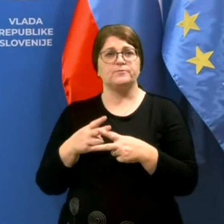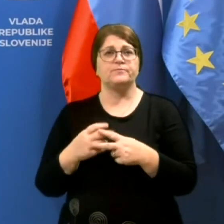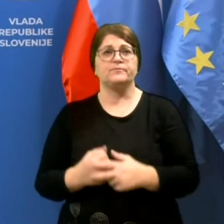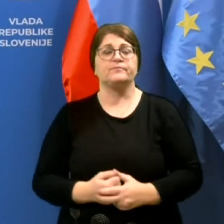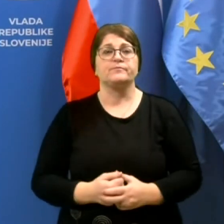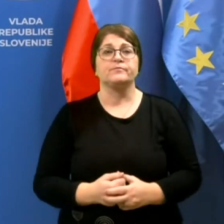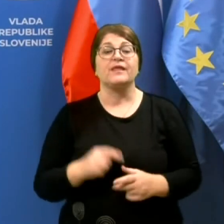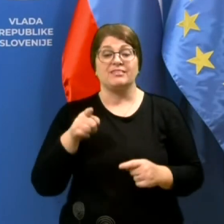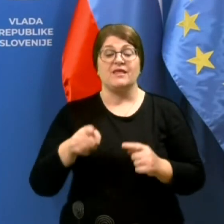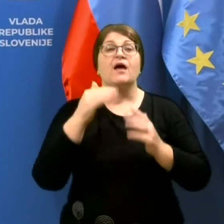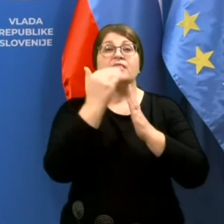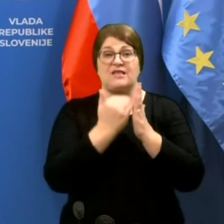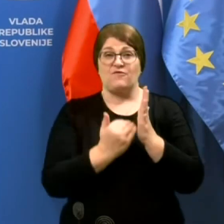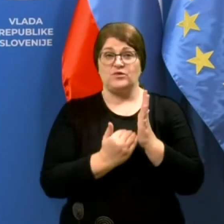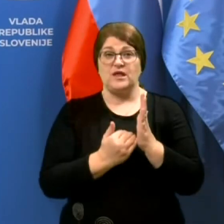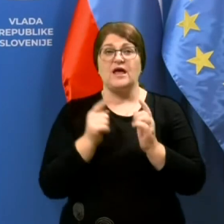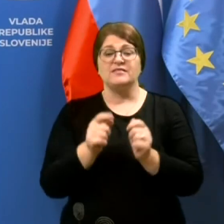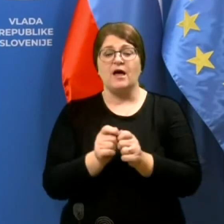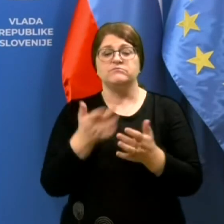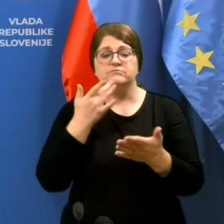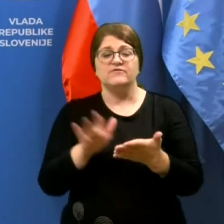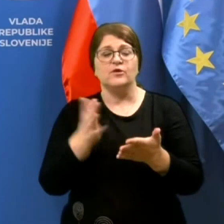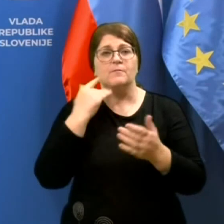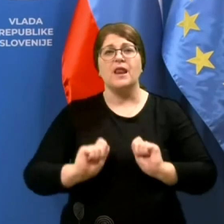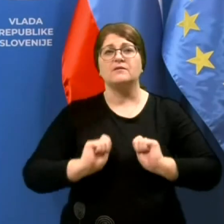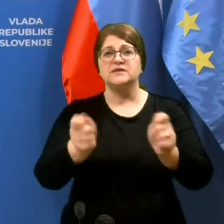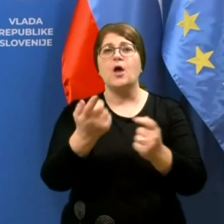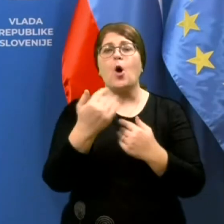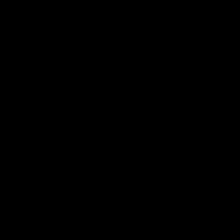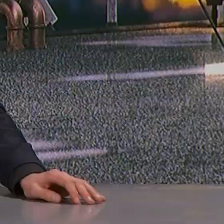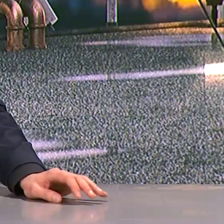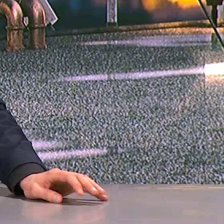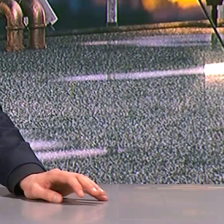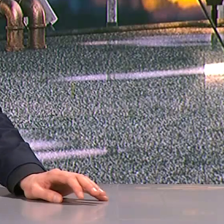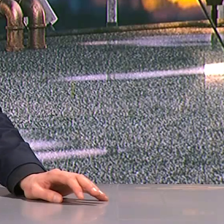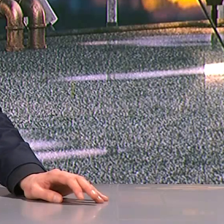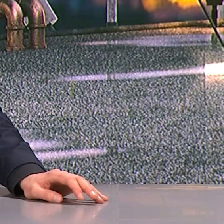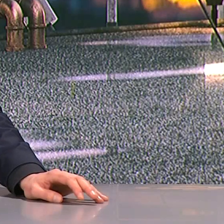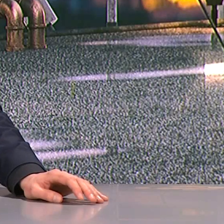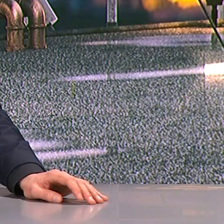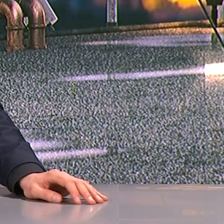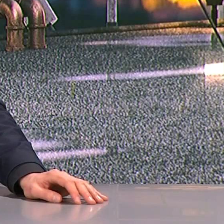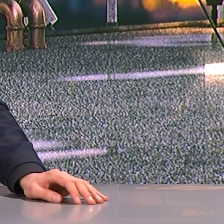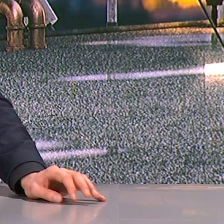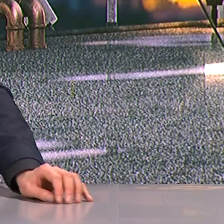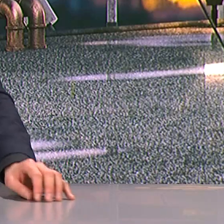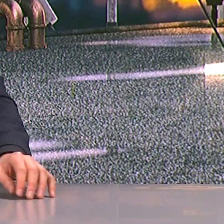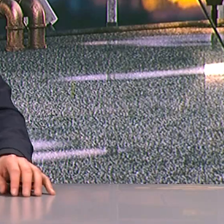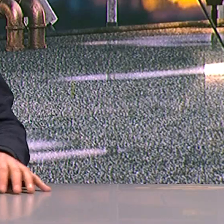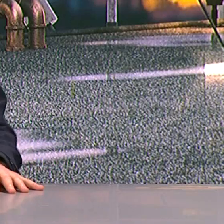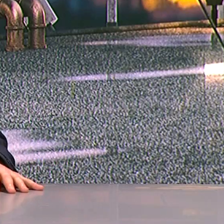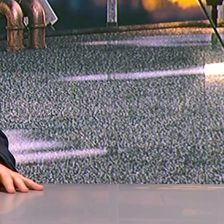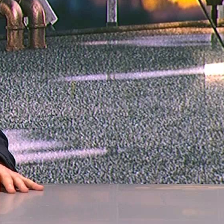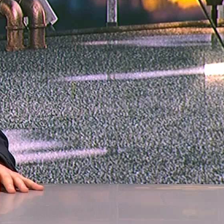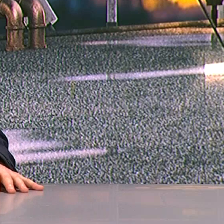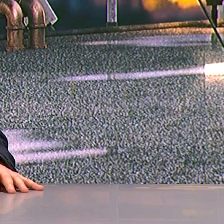imam še neki frej, pa za nedeljo dopoldan se še da sigurno kaj zmeniti. Da se ti ne da gledati TV-ja, štekam. Da ti gredo